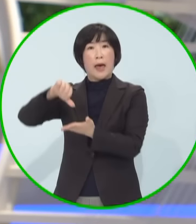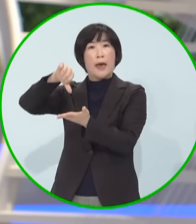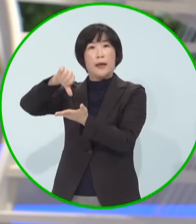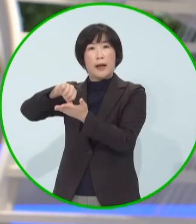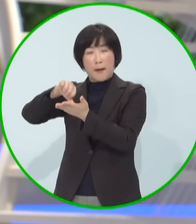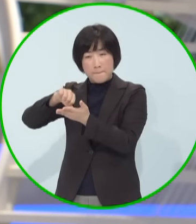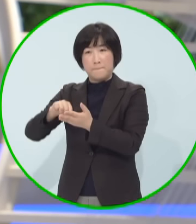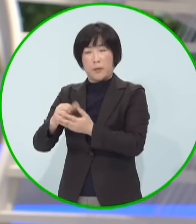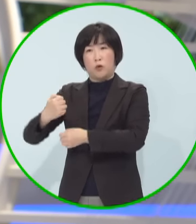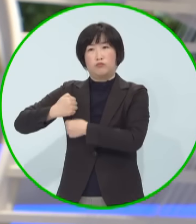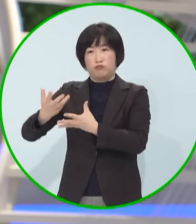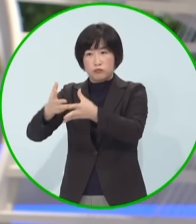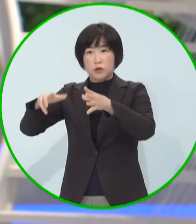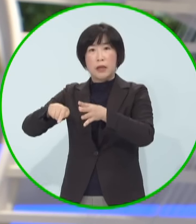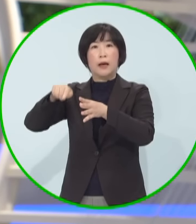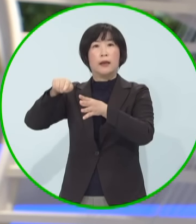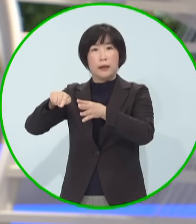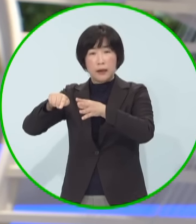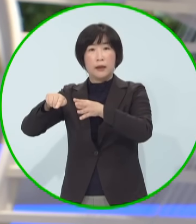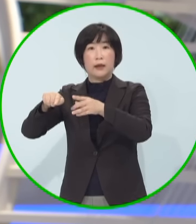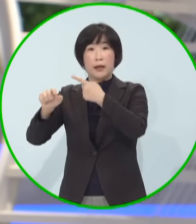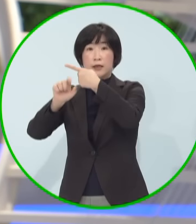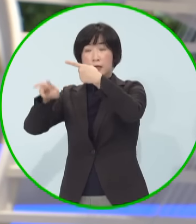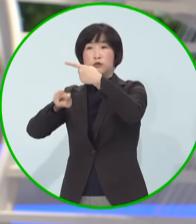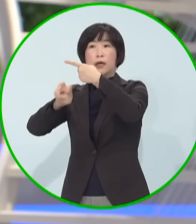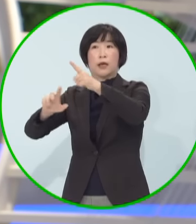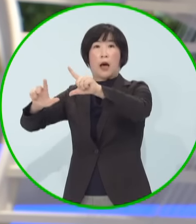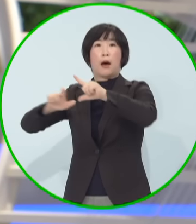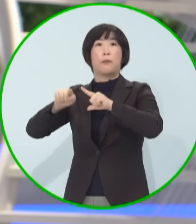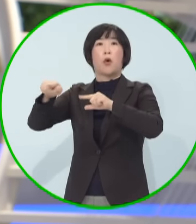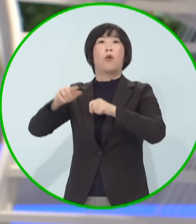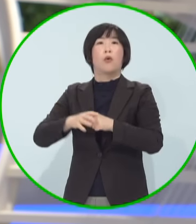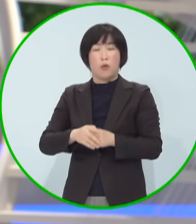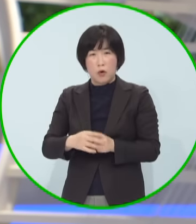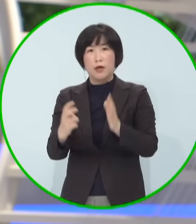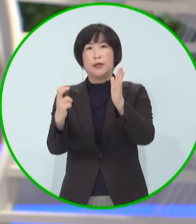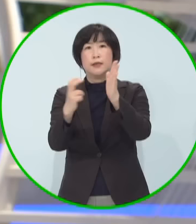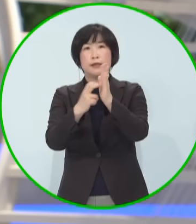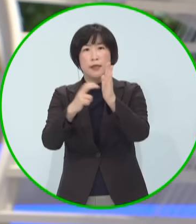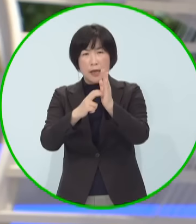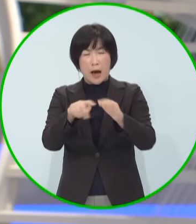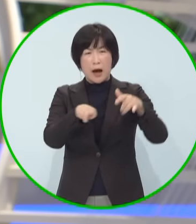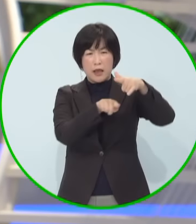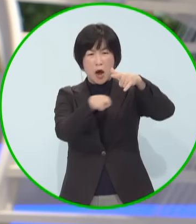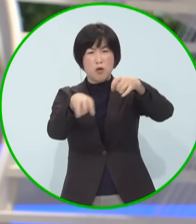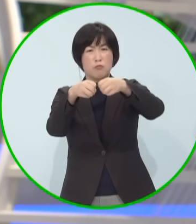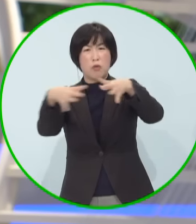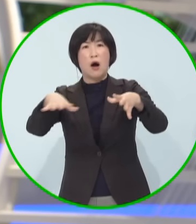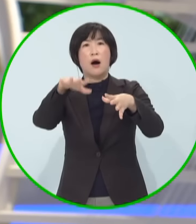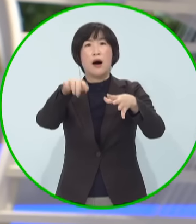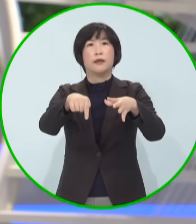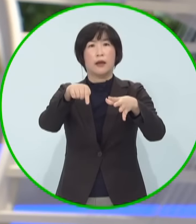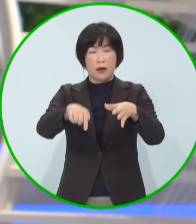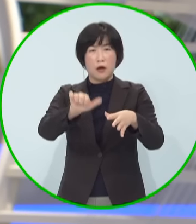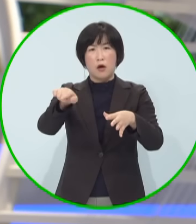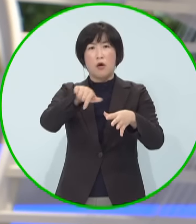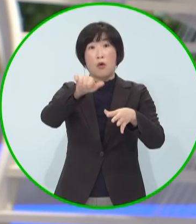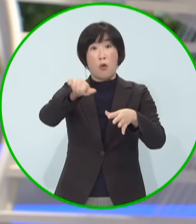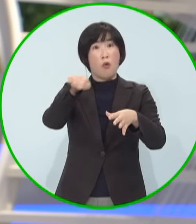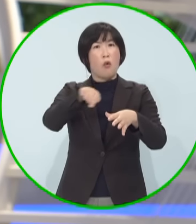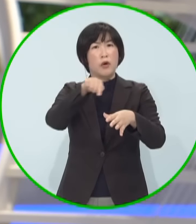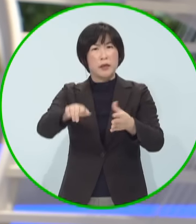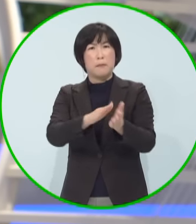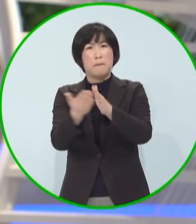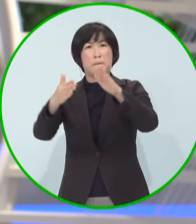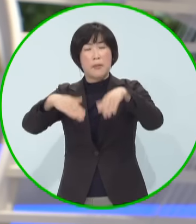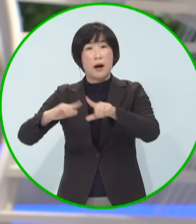イランの精鋭部隊革命防衛隊は20日、シリアで空爆があり、部隊の軍事顧問5人が死亡したと明らかにし